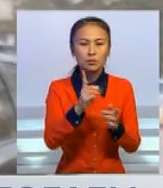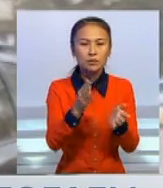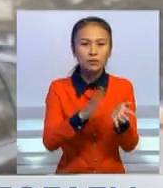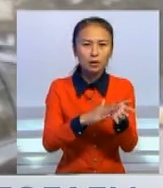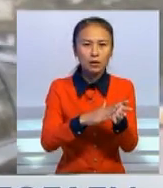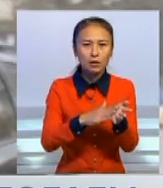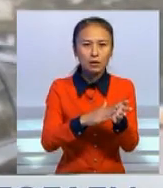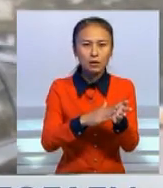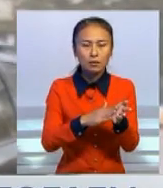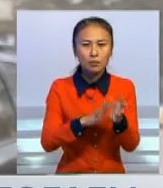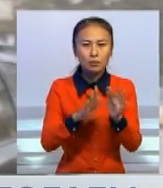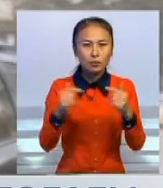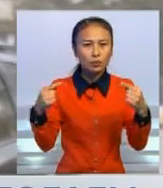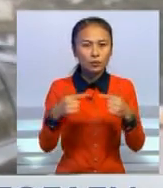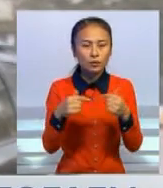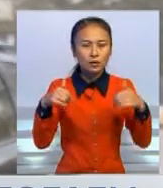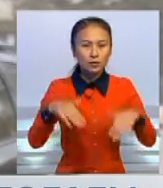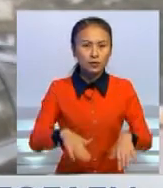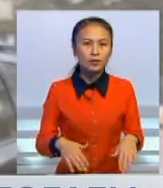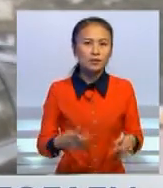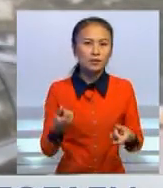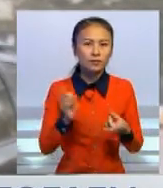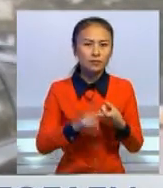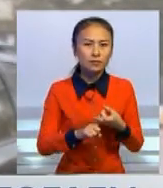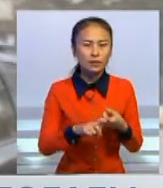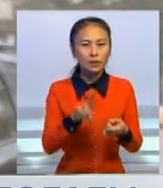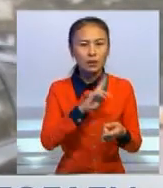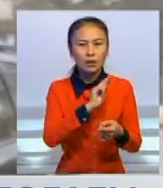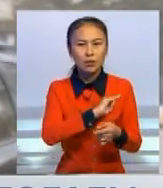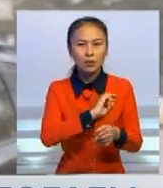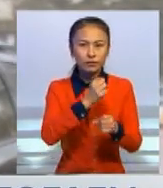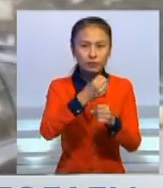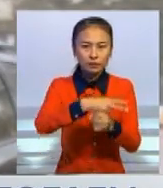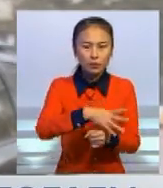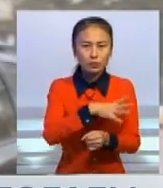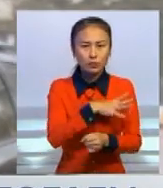жөнінде шешім қабылданатын болады, яғни ол адам жұмыстан қуылуы да